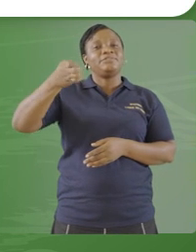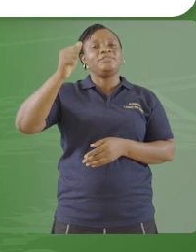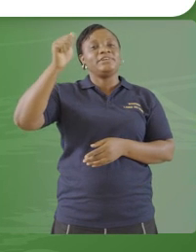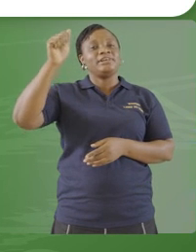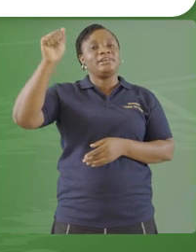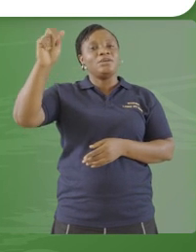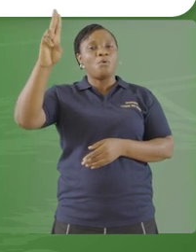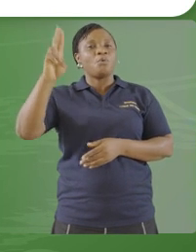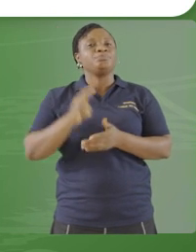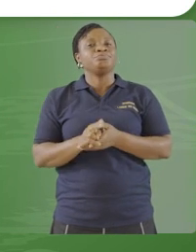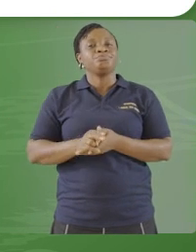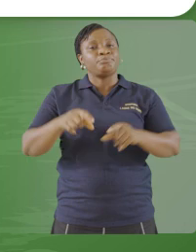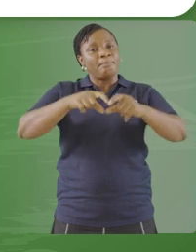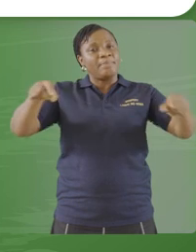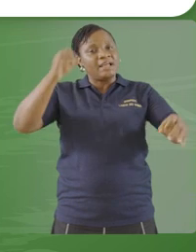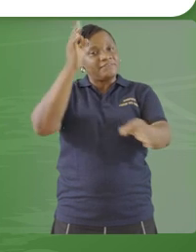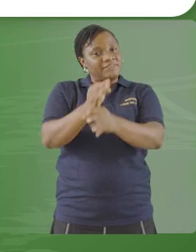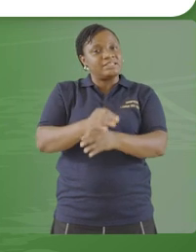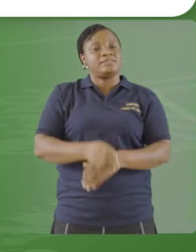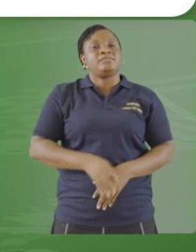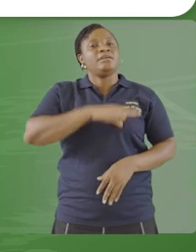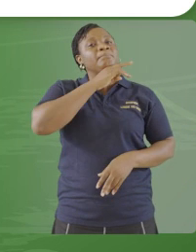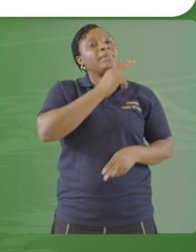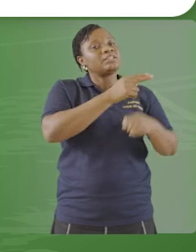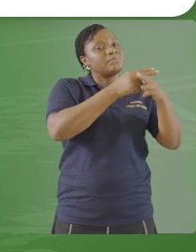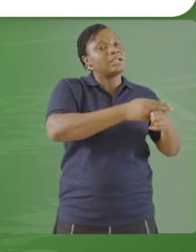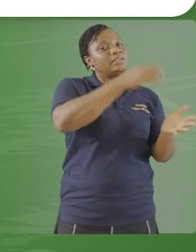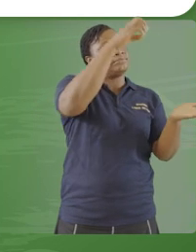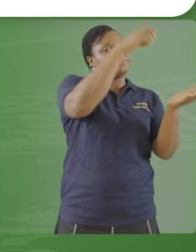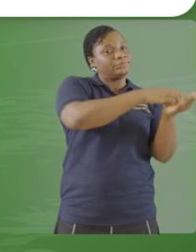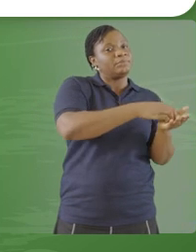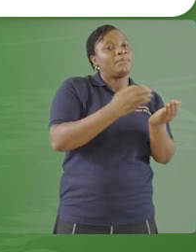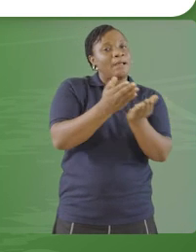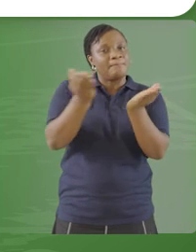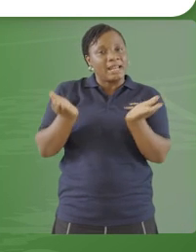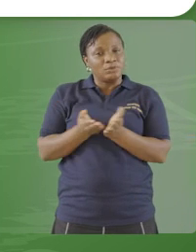Les masses marquées se posent sur un plateau.